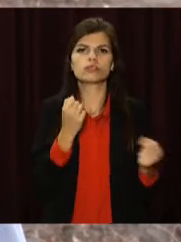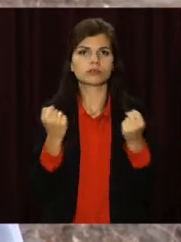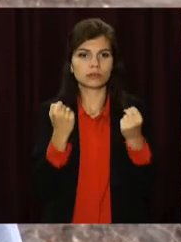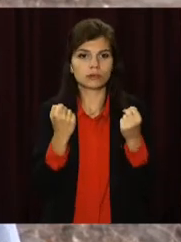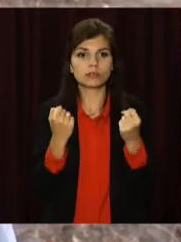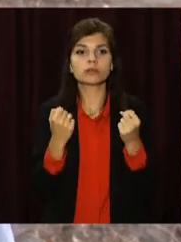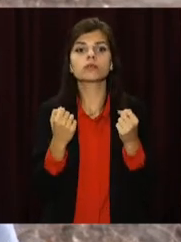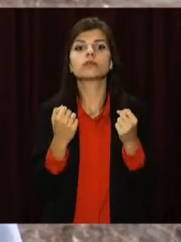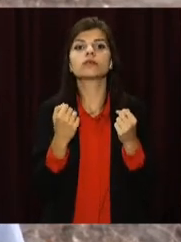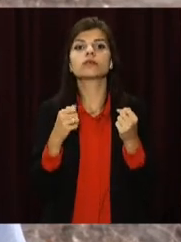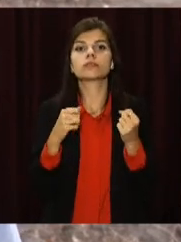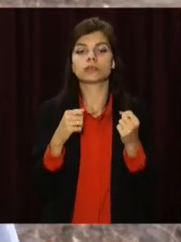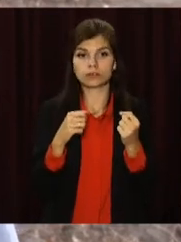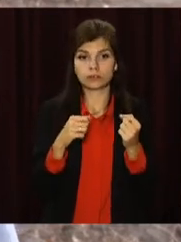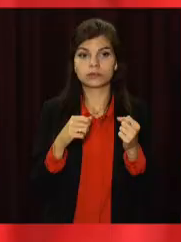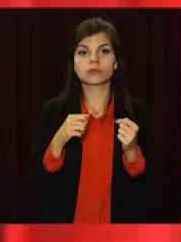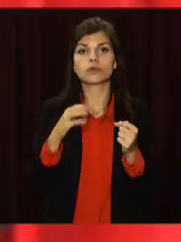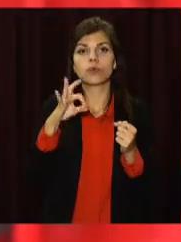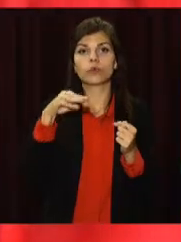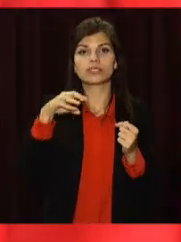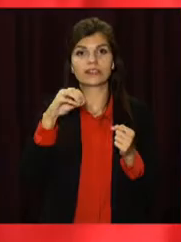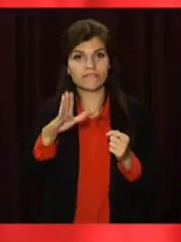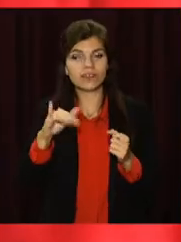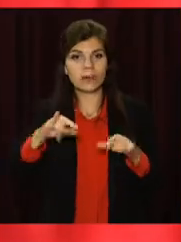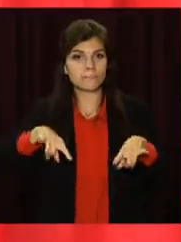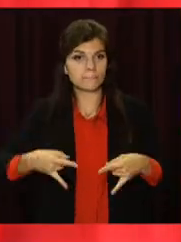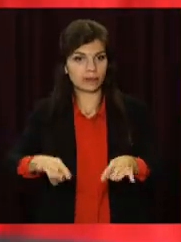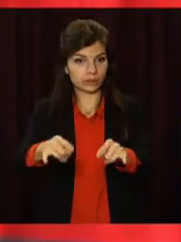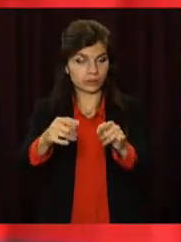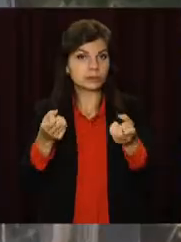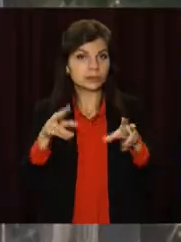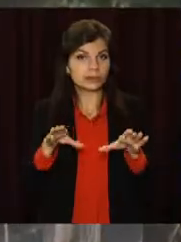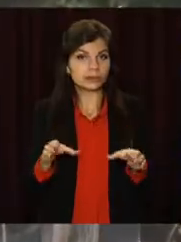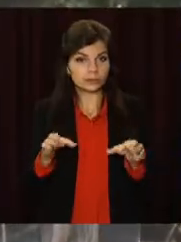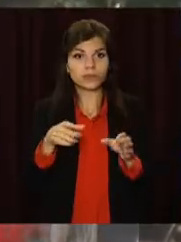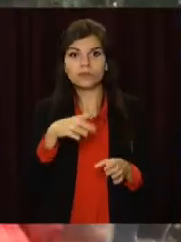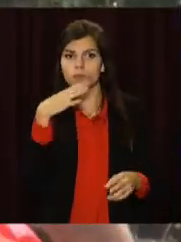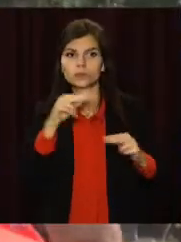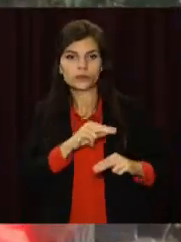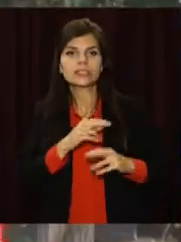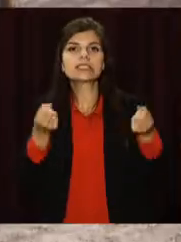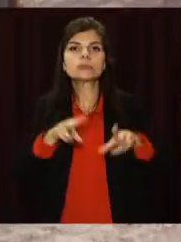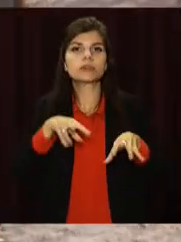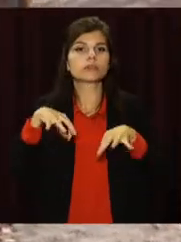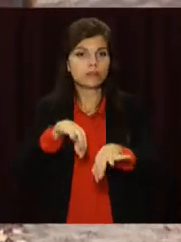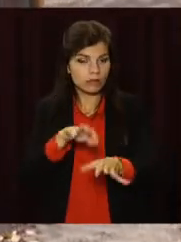щебінь, геотекстиль, відсів і плітка. На об'єкті працюють зотри десятки працівників та спецтехніка.